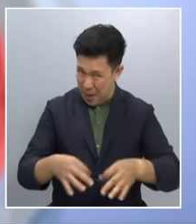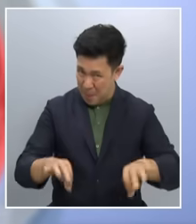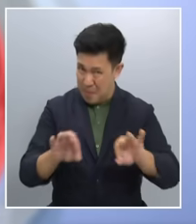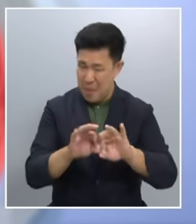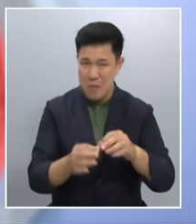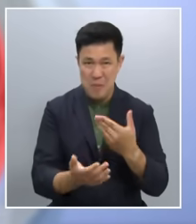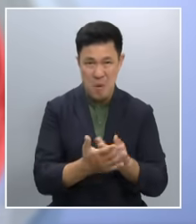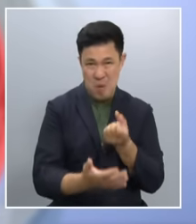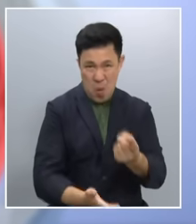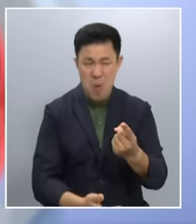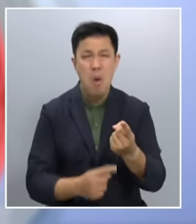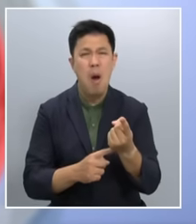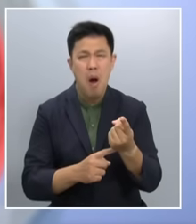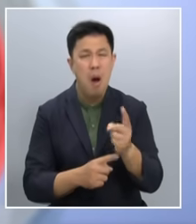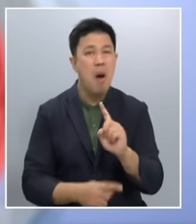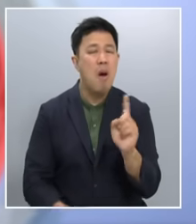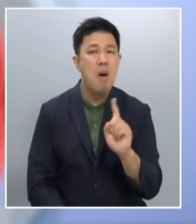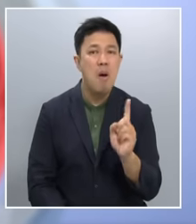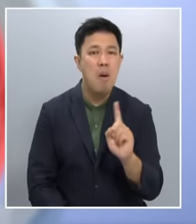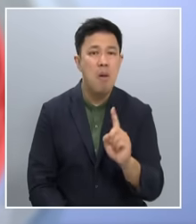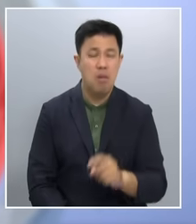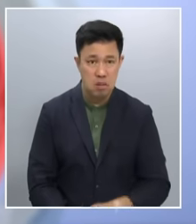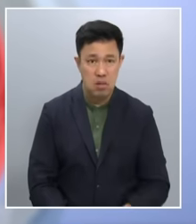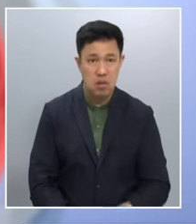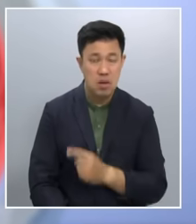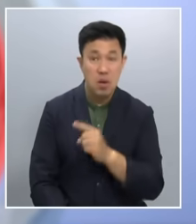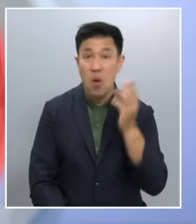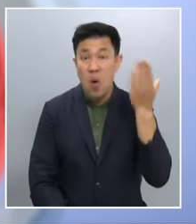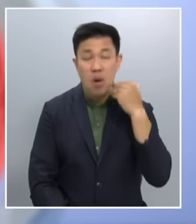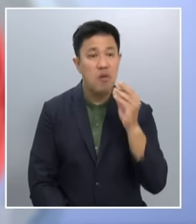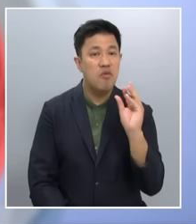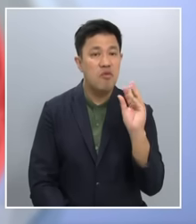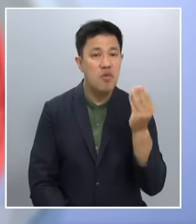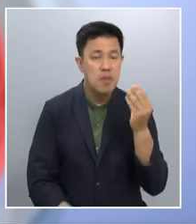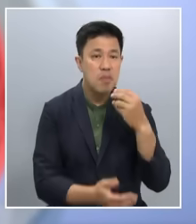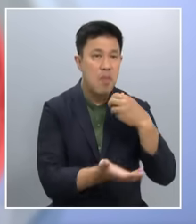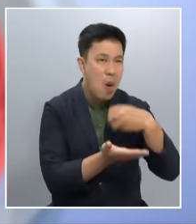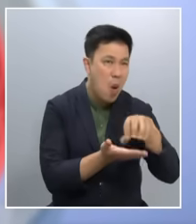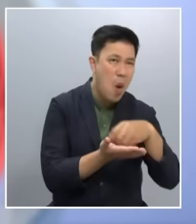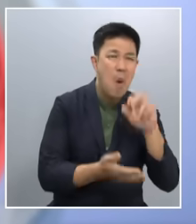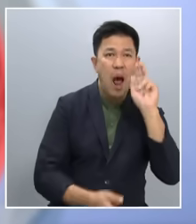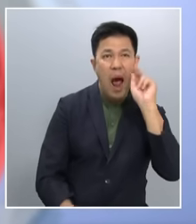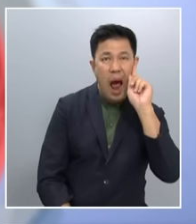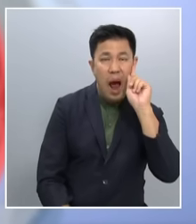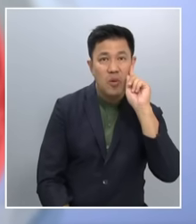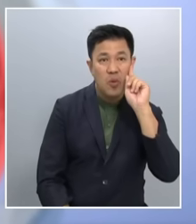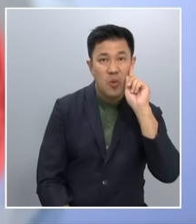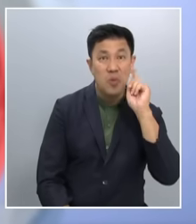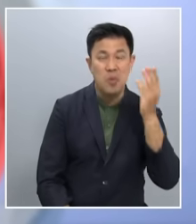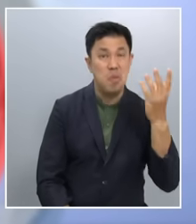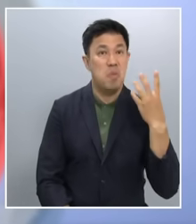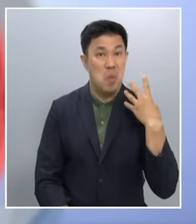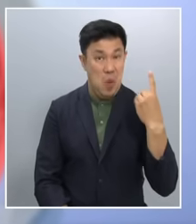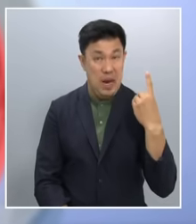วยเพราะว่าก่อนหน้านี้คุณฟิล์มเนี่ยให้สัมภาษณ์กับสื่อเมื่อวานนี ้ บอกว่